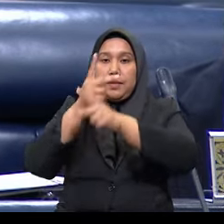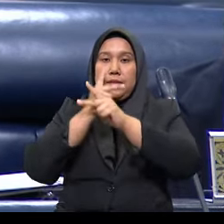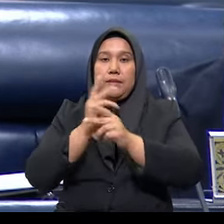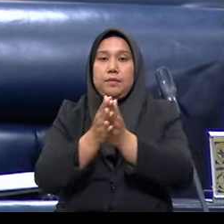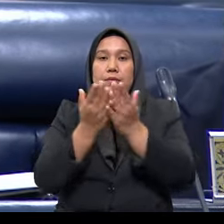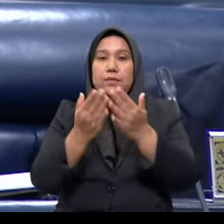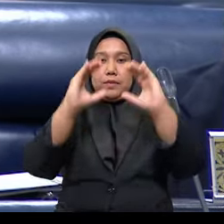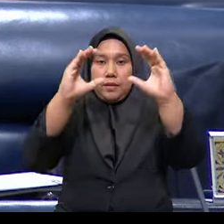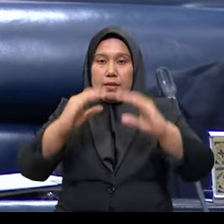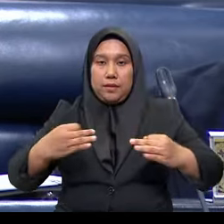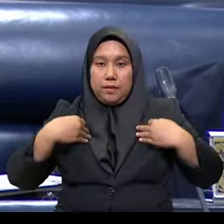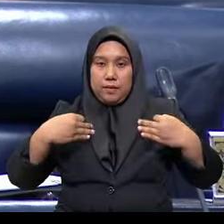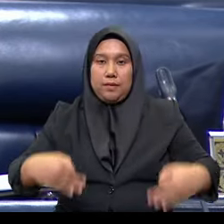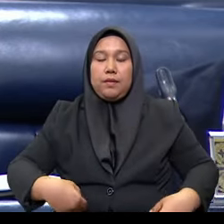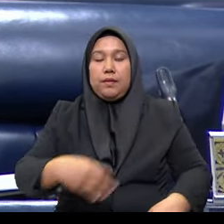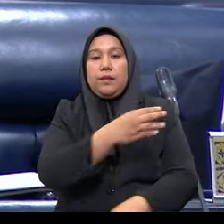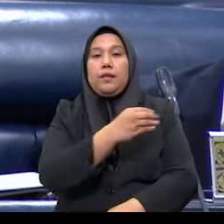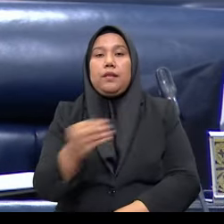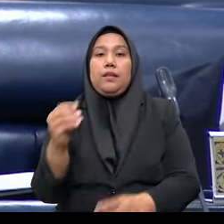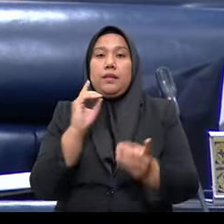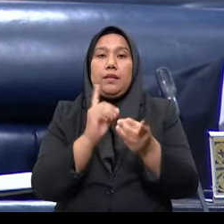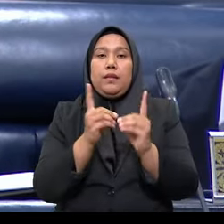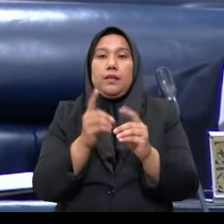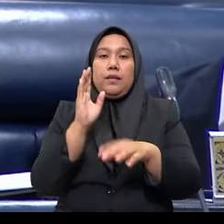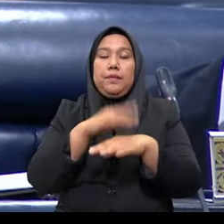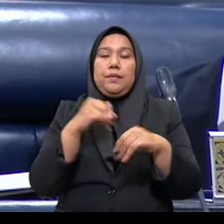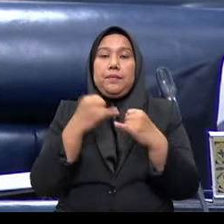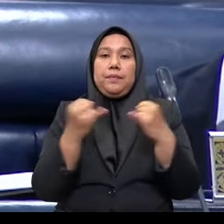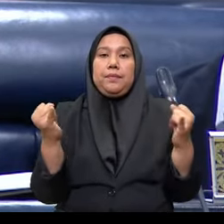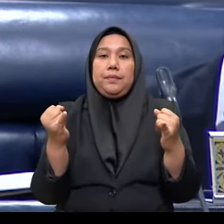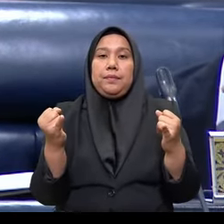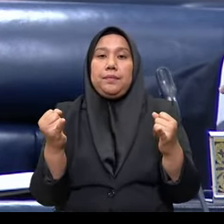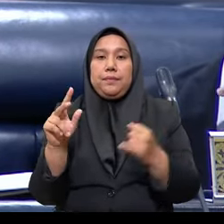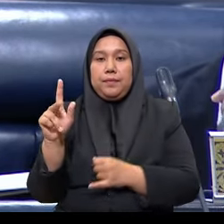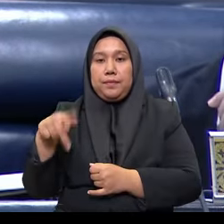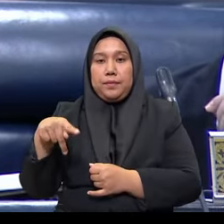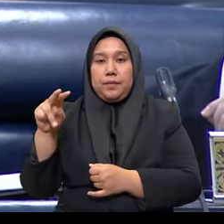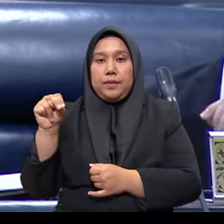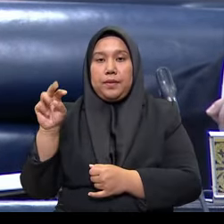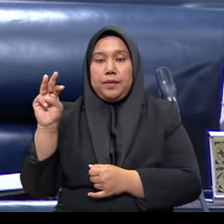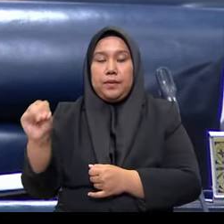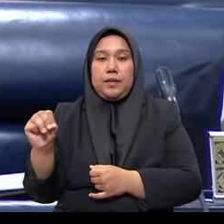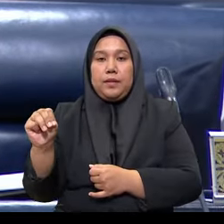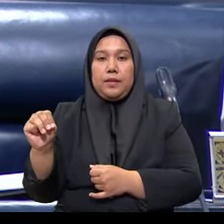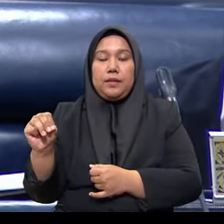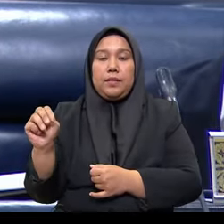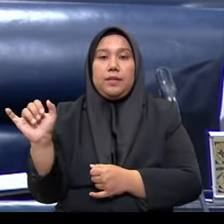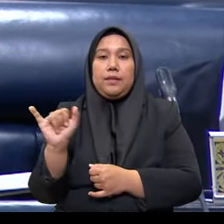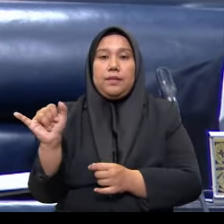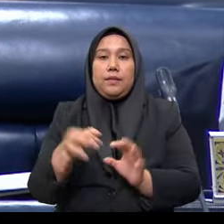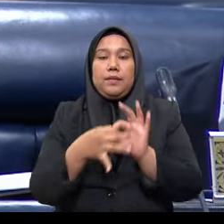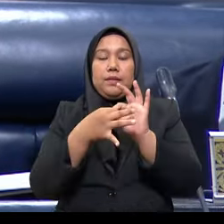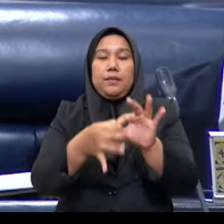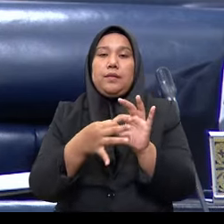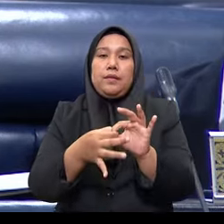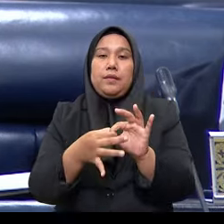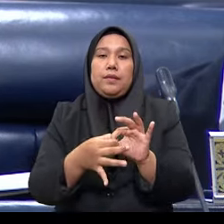fizikal dan secara digital dalam talian. PNM turut berkolaborasi bersama